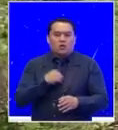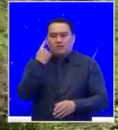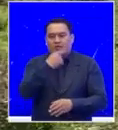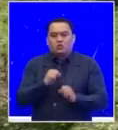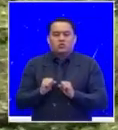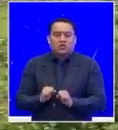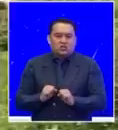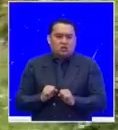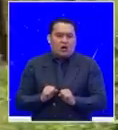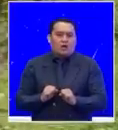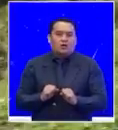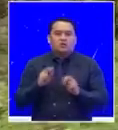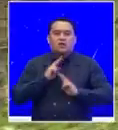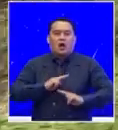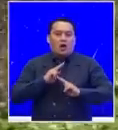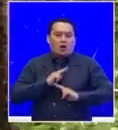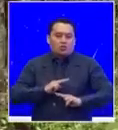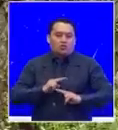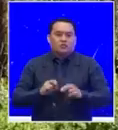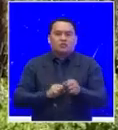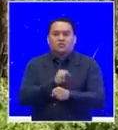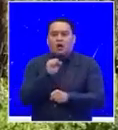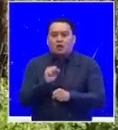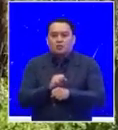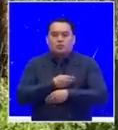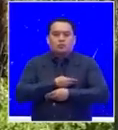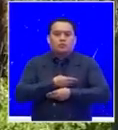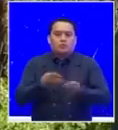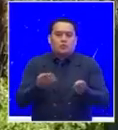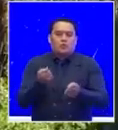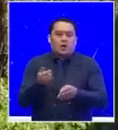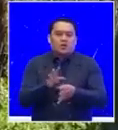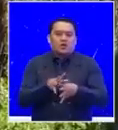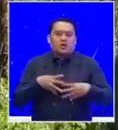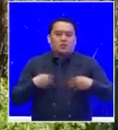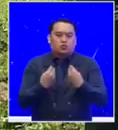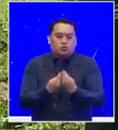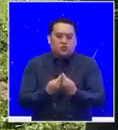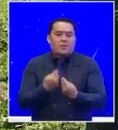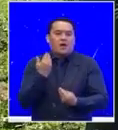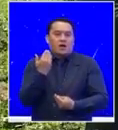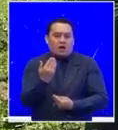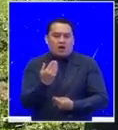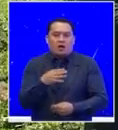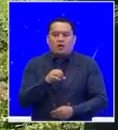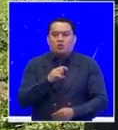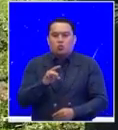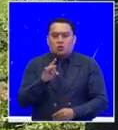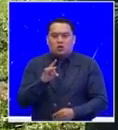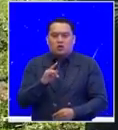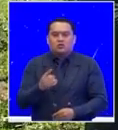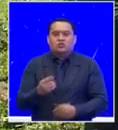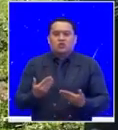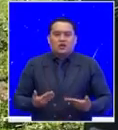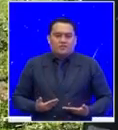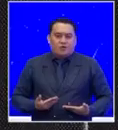индивидуальной защиты, сотрудники местной ветстанции развезли продукты малоимущим семьям района. Одна из них, Айнур Ахметова, живет в